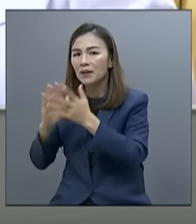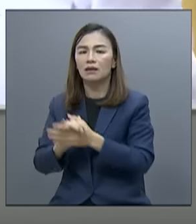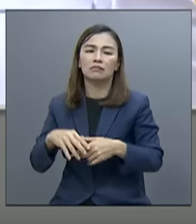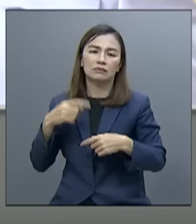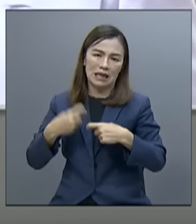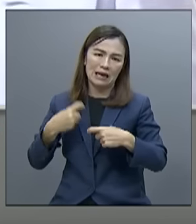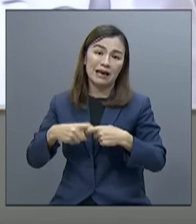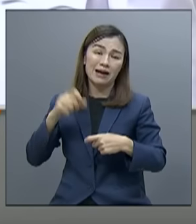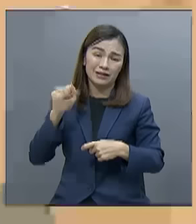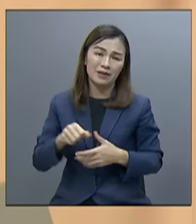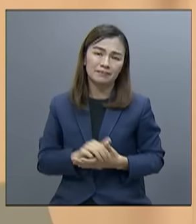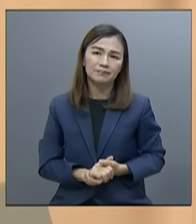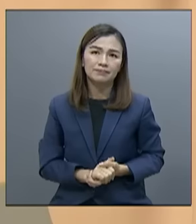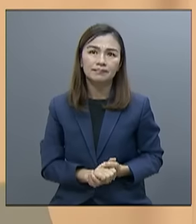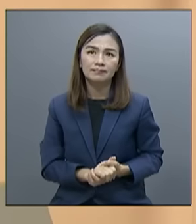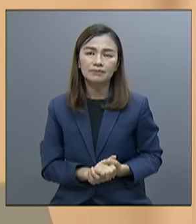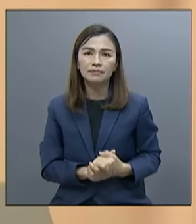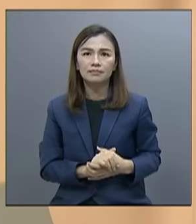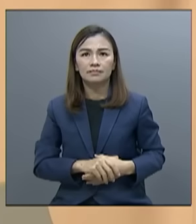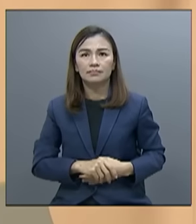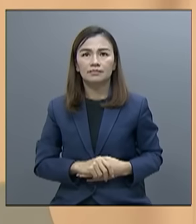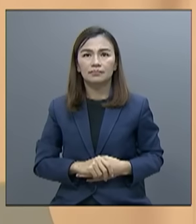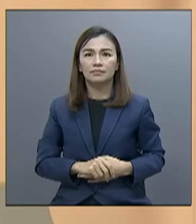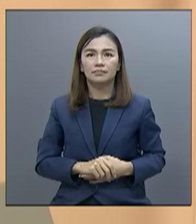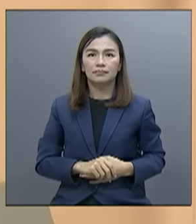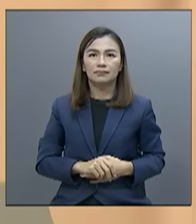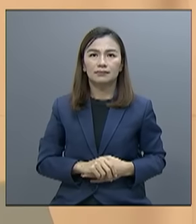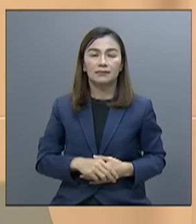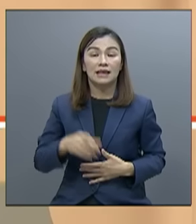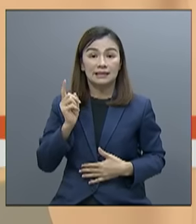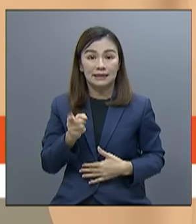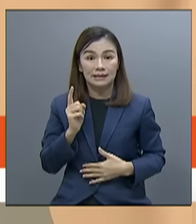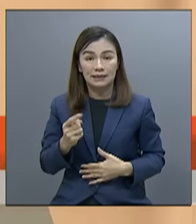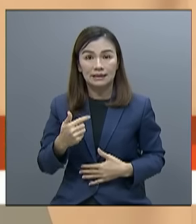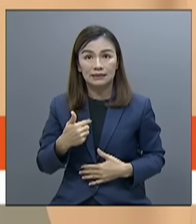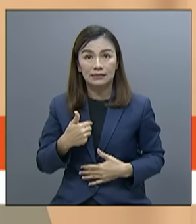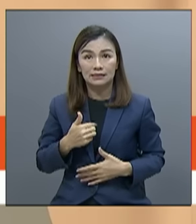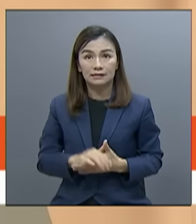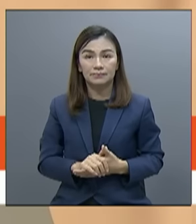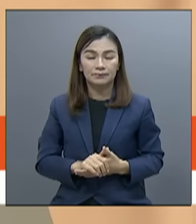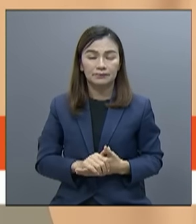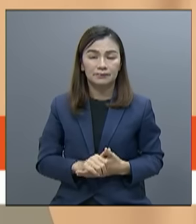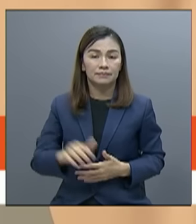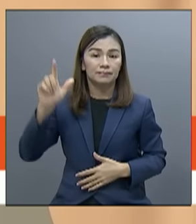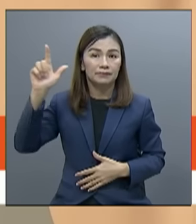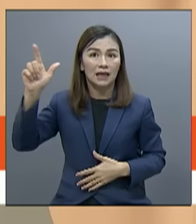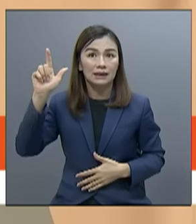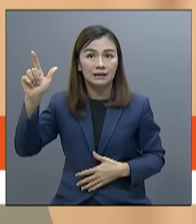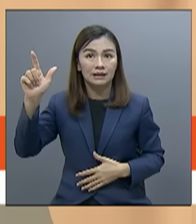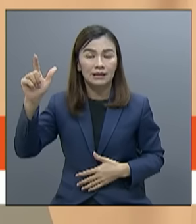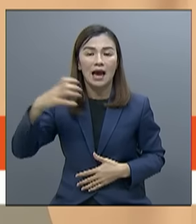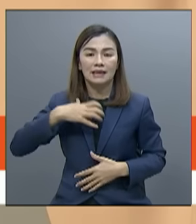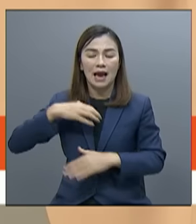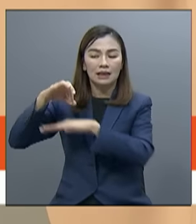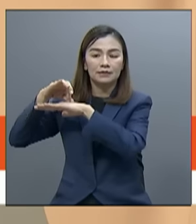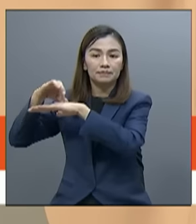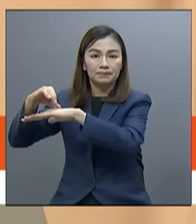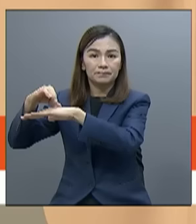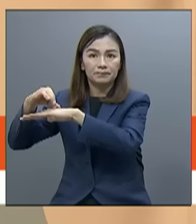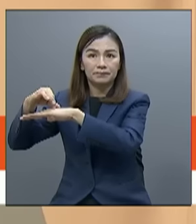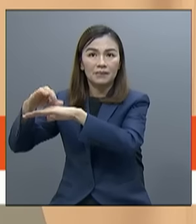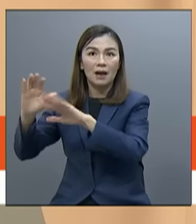ค่ะ จริงๆแล้วตัวของคุณทักษิณเองก็ไม่ได้อยากมีตำแหน่งอะไรนะคะเพราะฉะนั้น